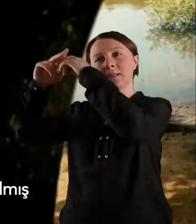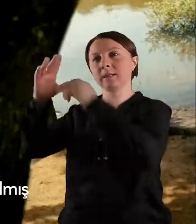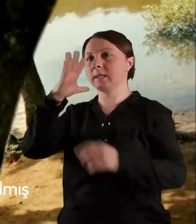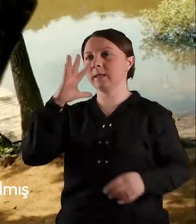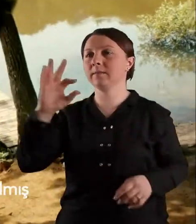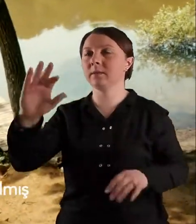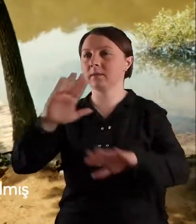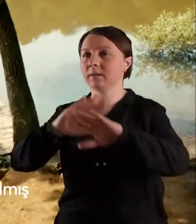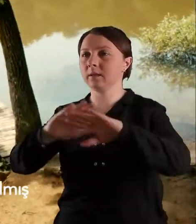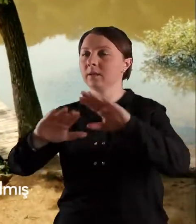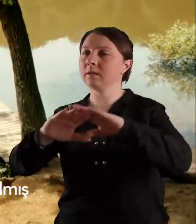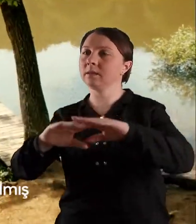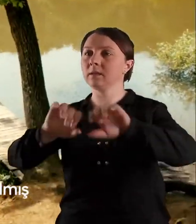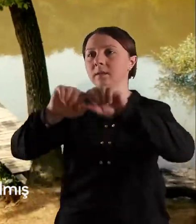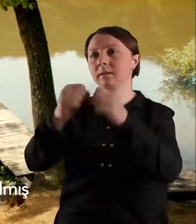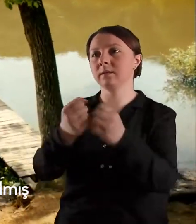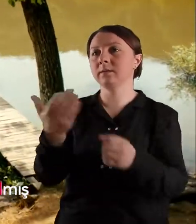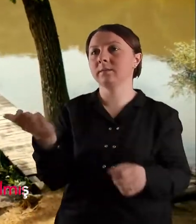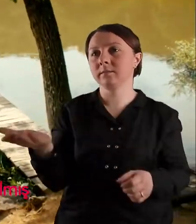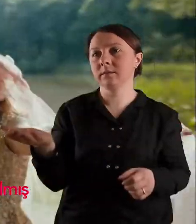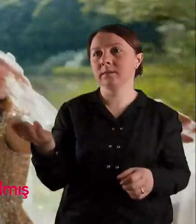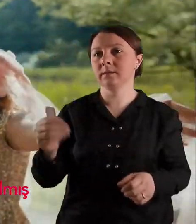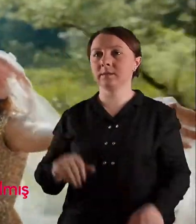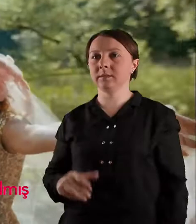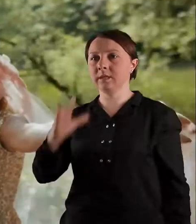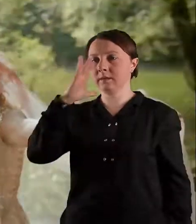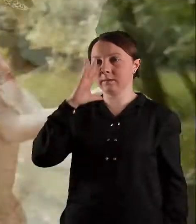Hayallerin kimlerin elinde kırılmış,